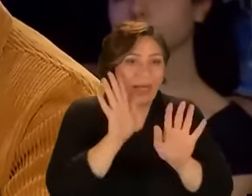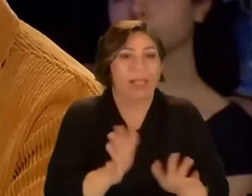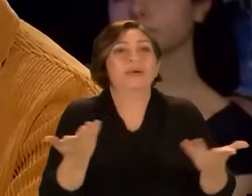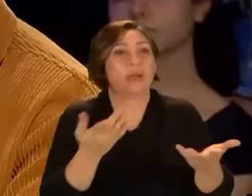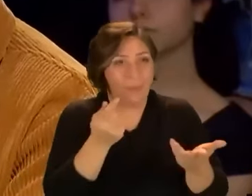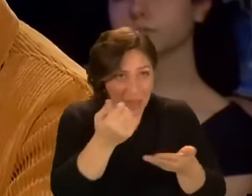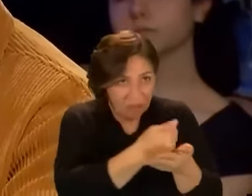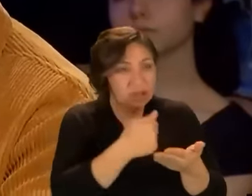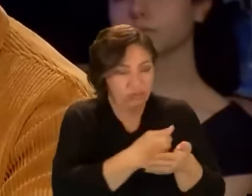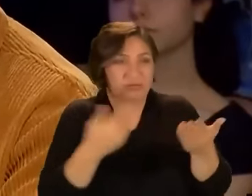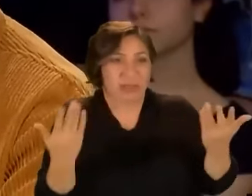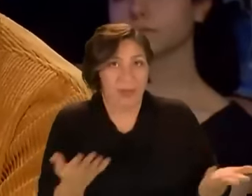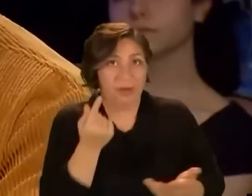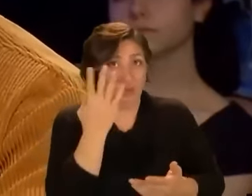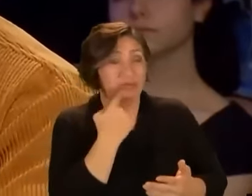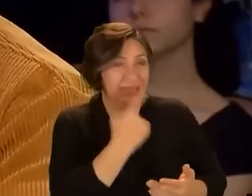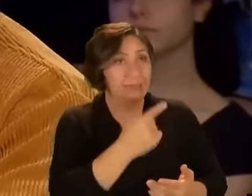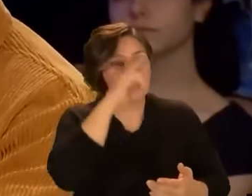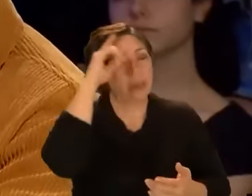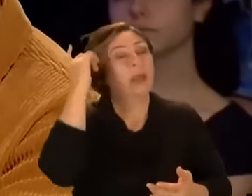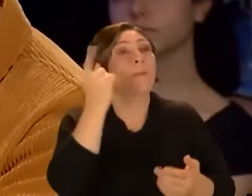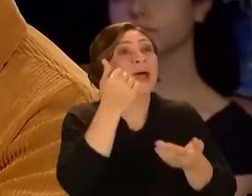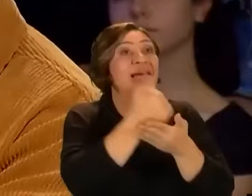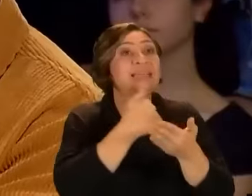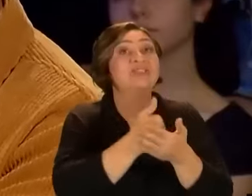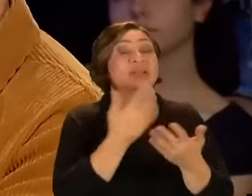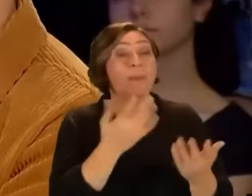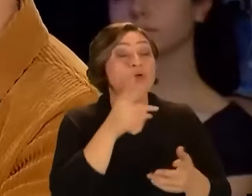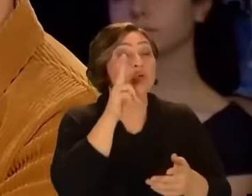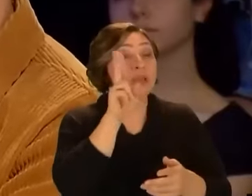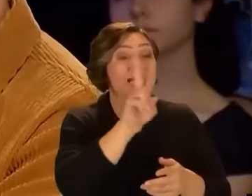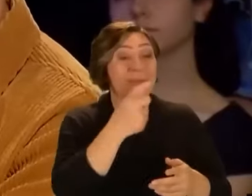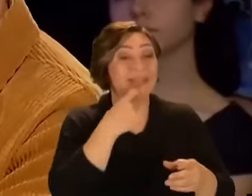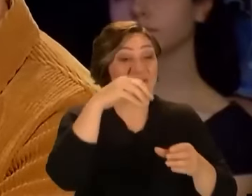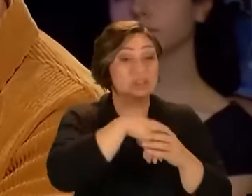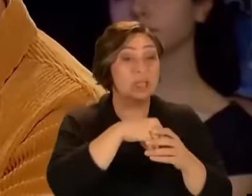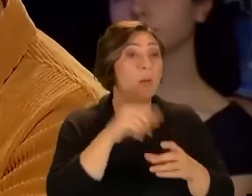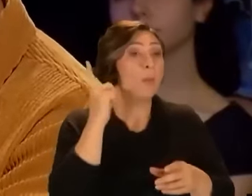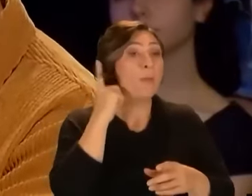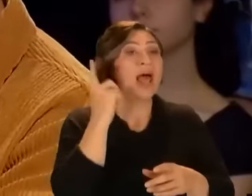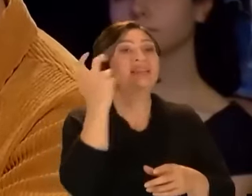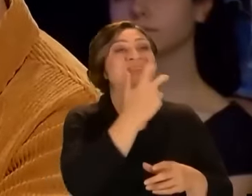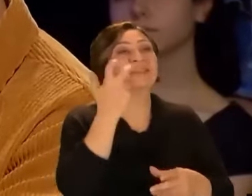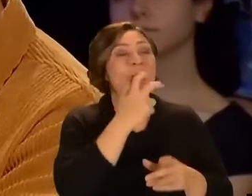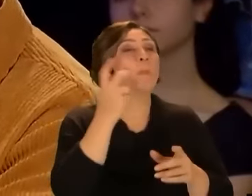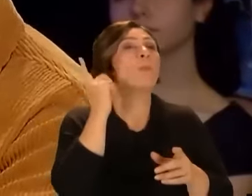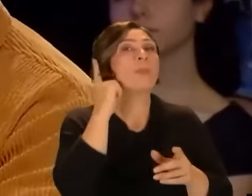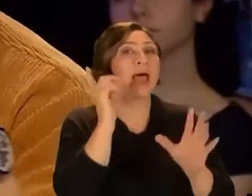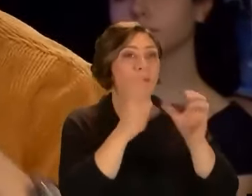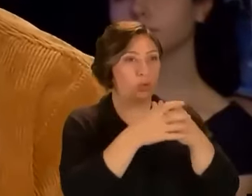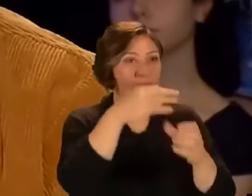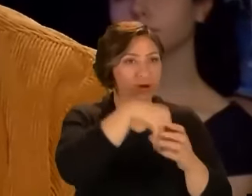kalamazsın. Tabii ki de para kazanacağız dedim de az önce. Para kazanacağız ama şu var. Mesela son 20 yıl içindeki popüler sanatçılarda, popüler